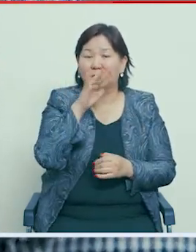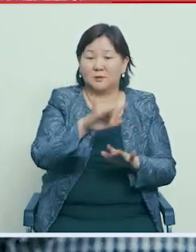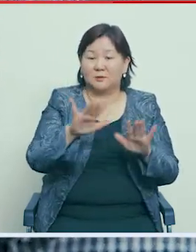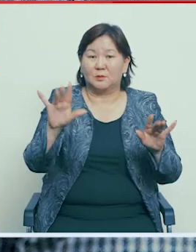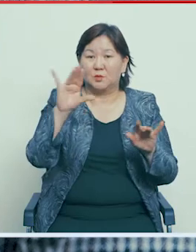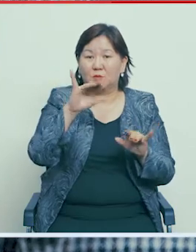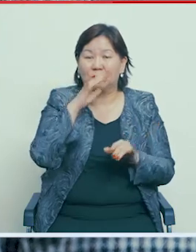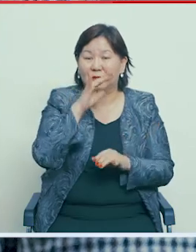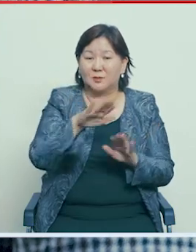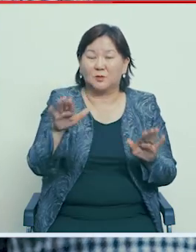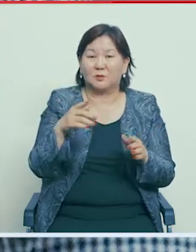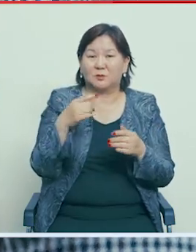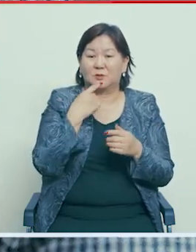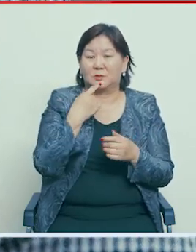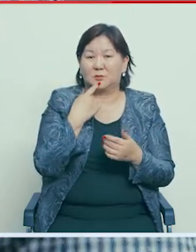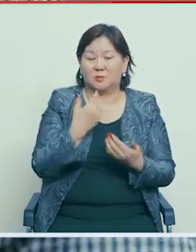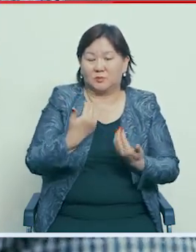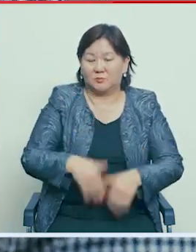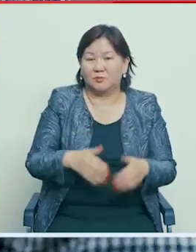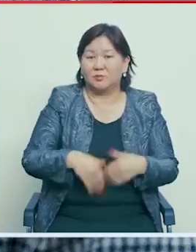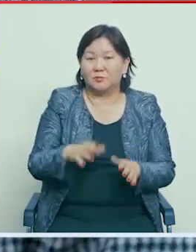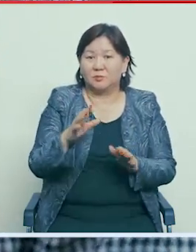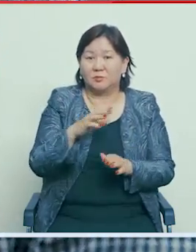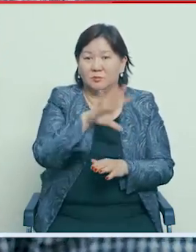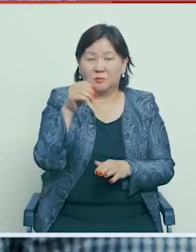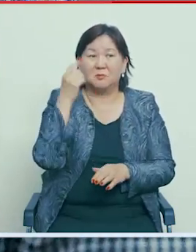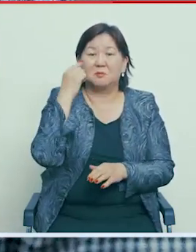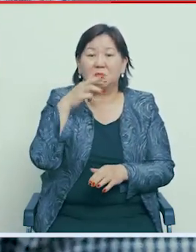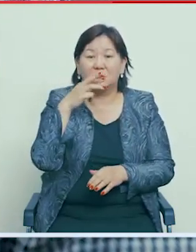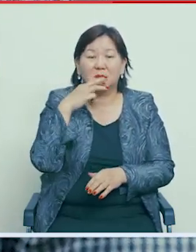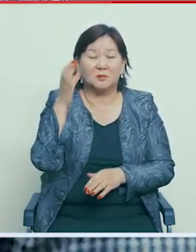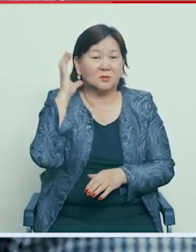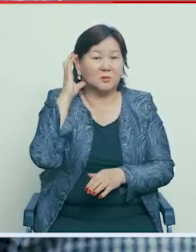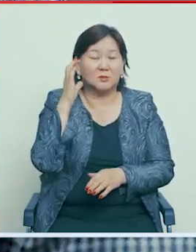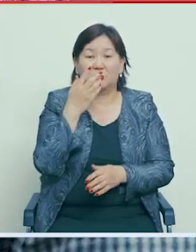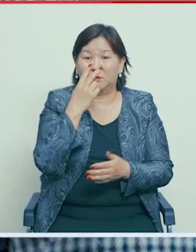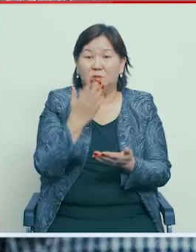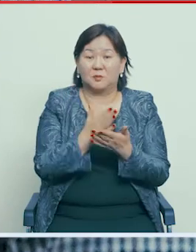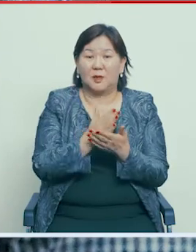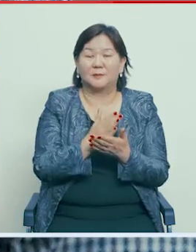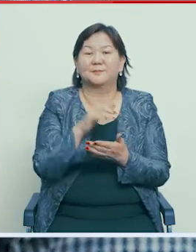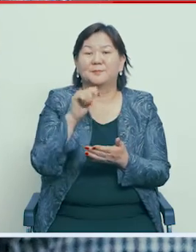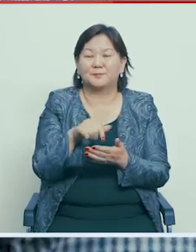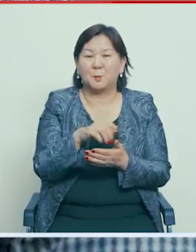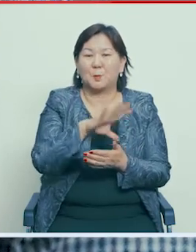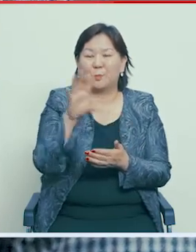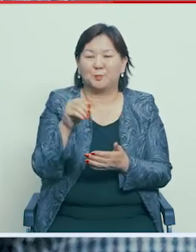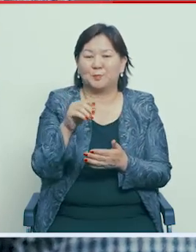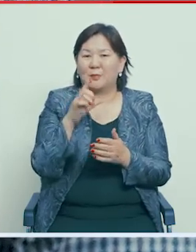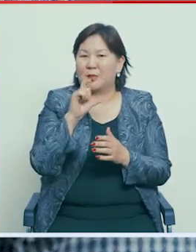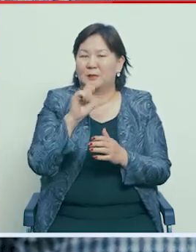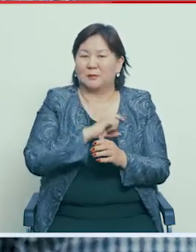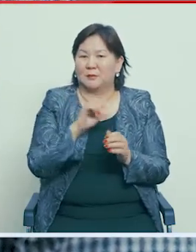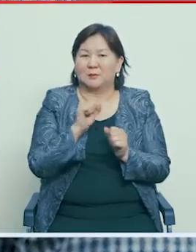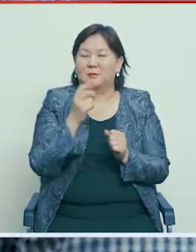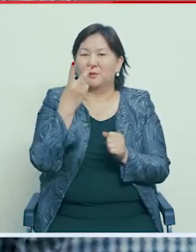охтууд энэ төр төрөх явдал үр хөндлөлт одоо маш их болж байгаа гэдгийг одоо бид нар мэдээллийн хэрэгслэр бол зөндөө сонсож байгаа тийм учраас одоо би ч өөр хүүтэй хүн